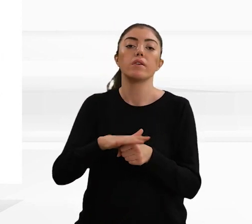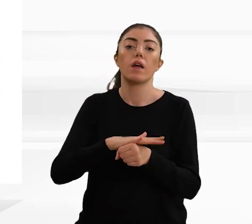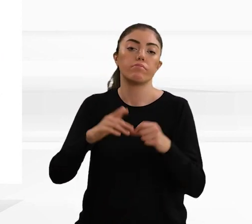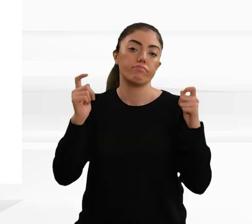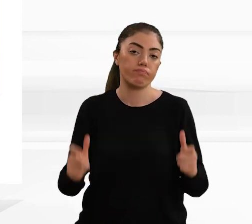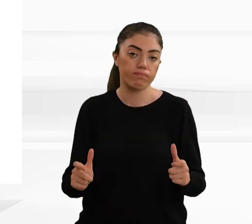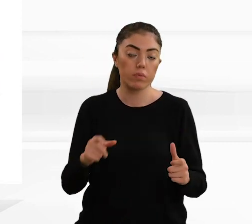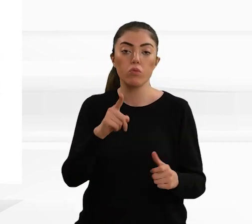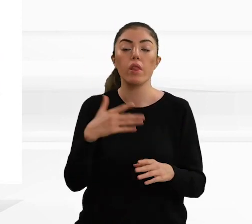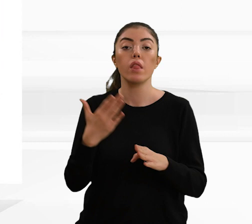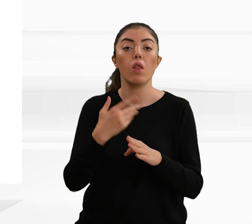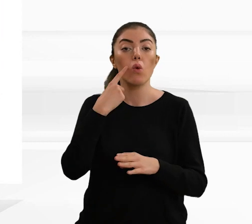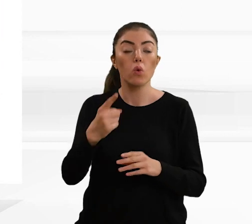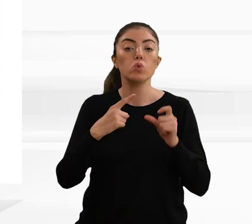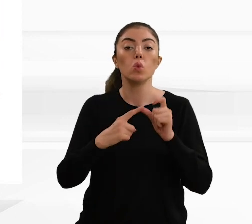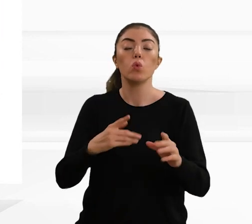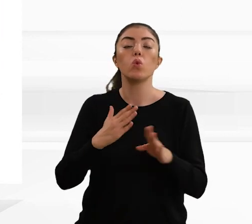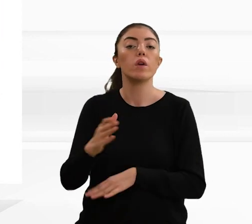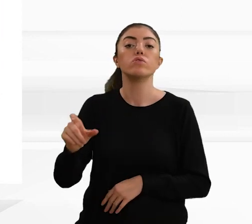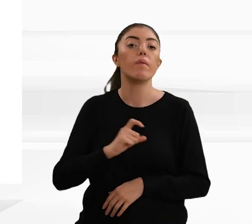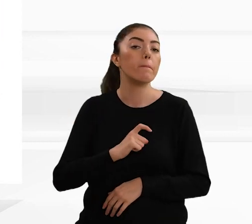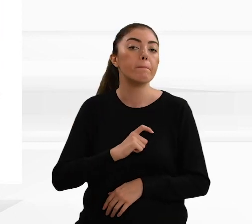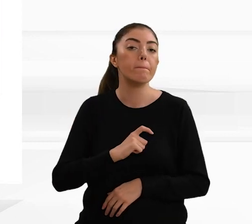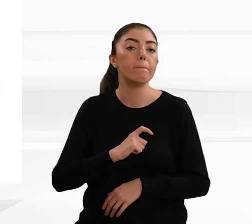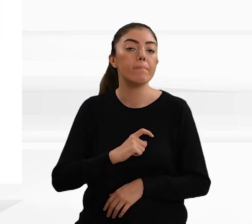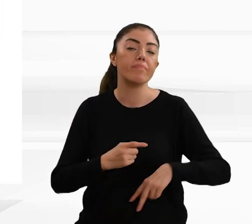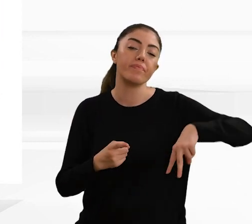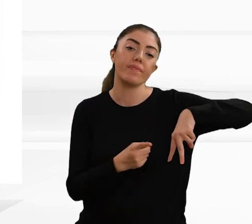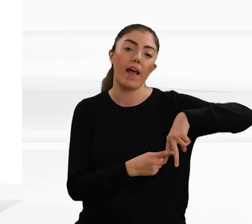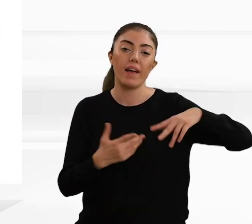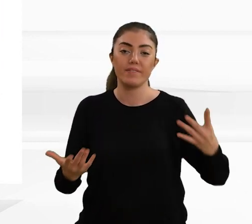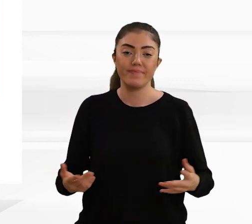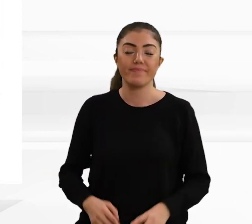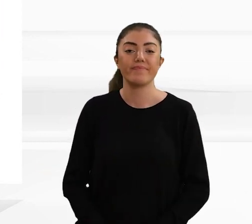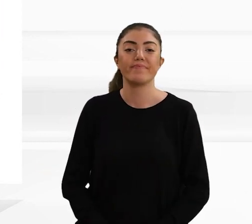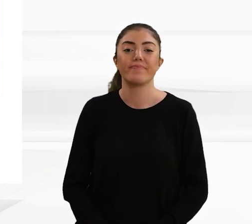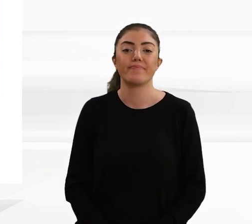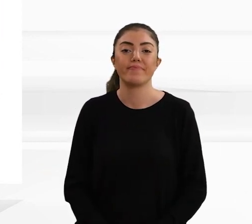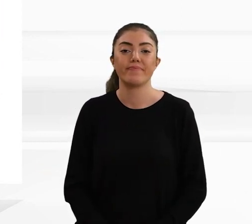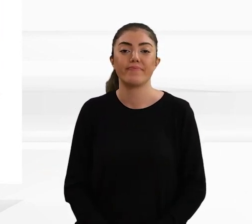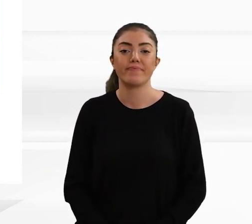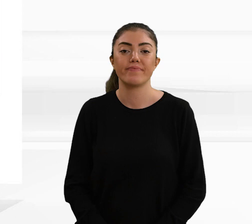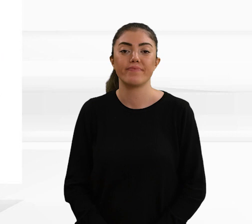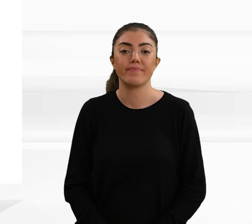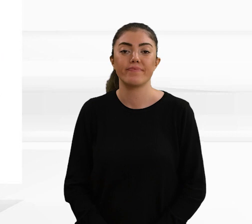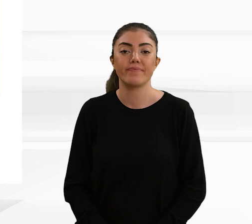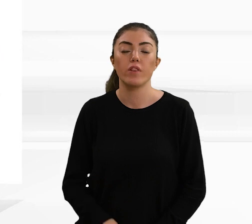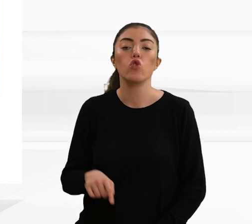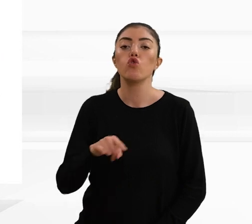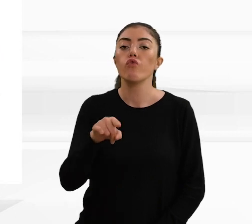seridir Bu nedenle sorunun doğru cevabı a seçeneğidir bir